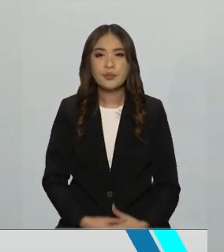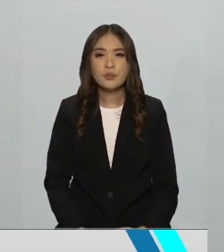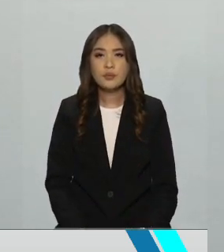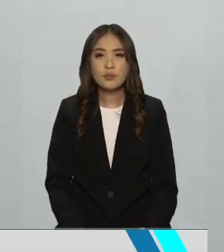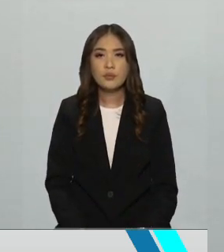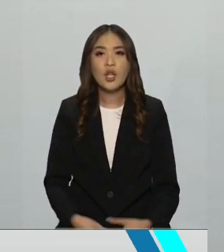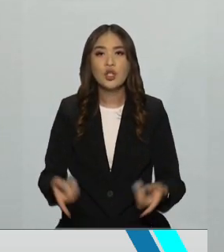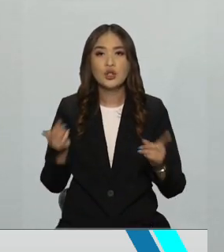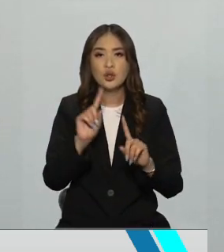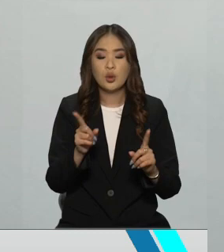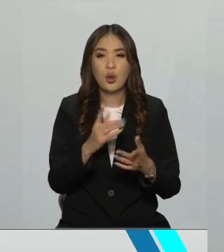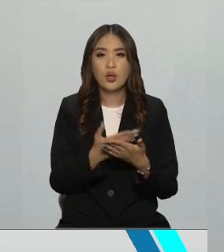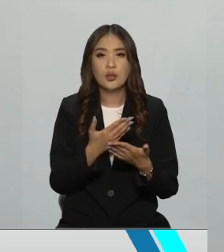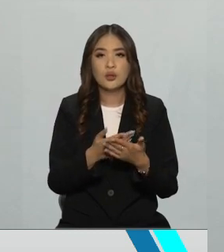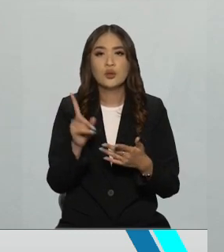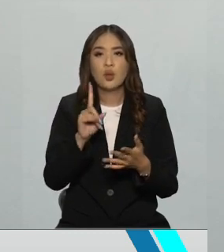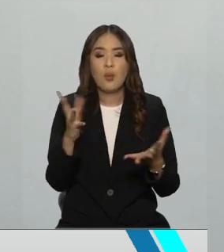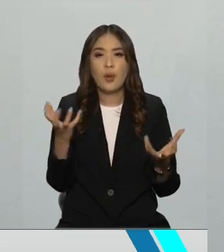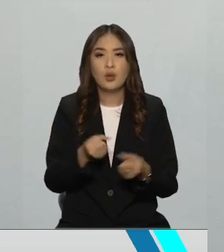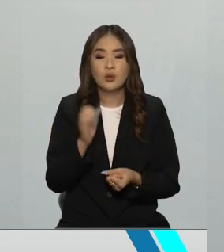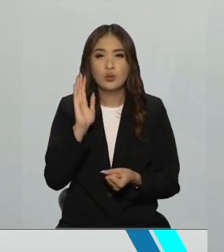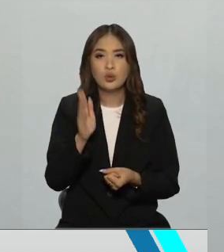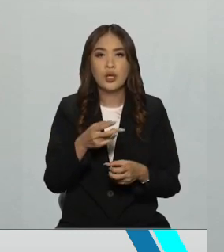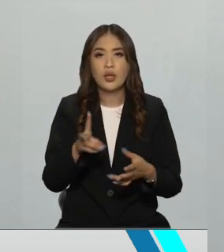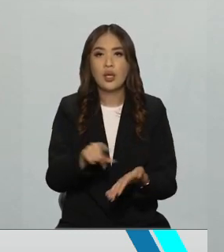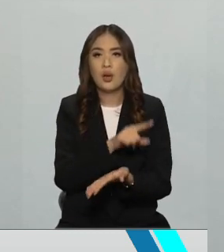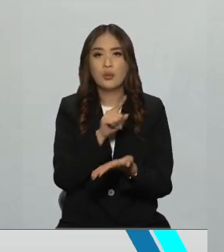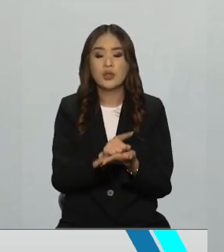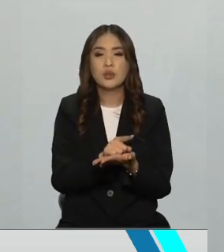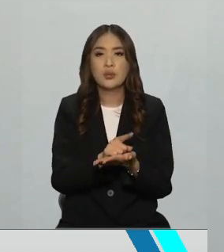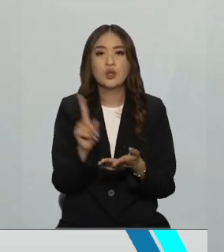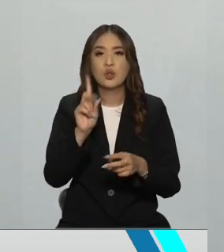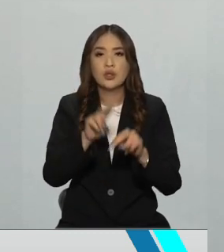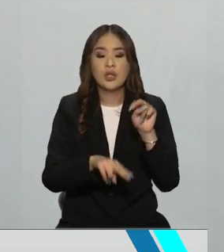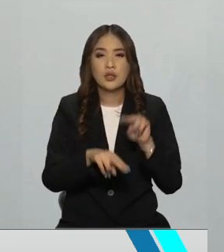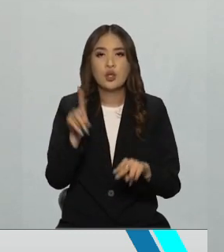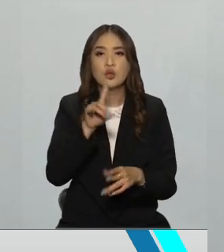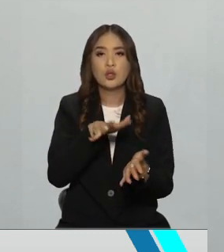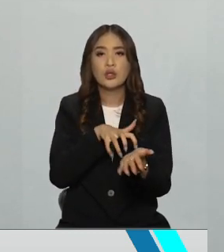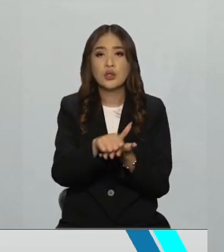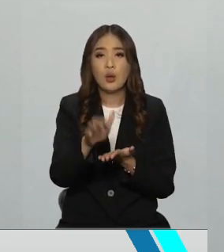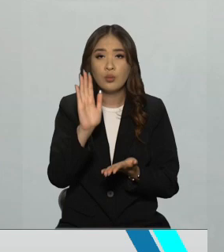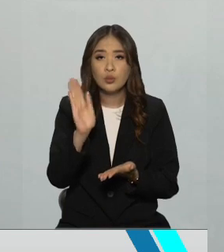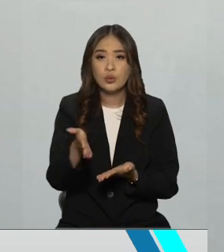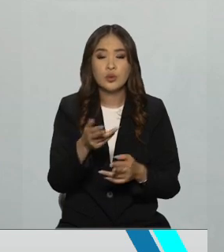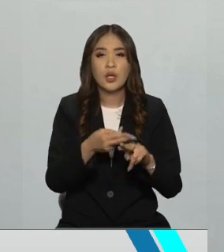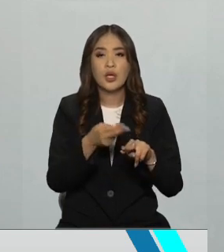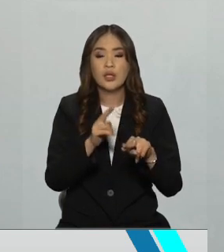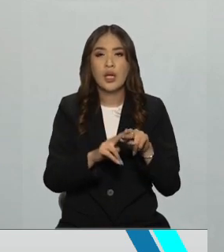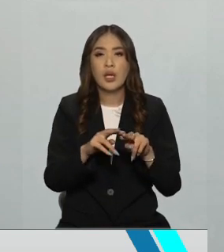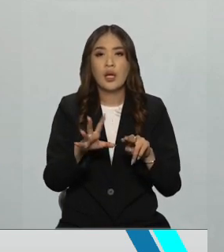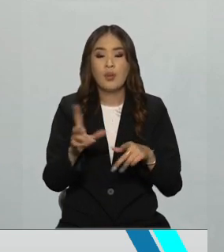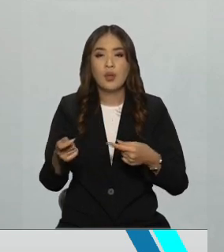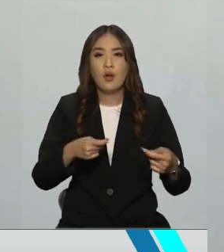понимать, что он получит, то есть что необходимо застраивать, что будет сноситься, будет ли подведена инфраструктура. Это